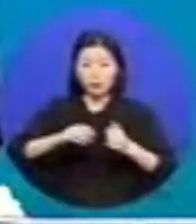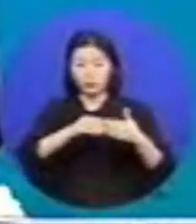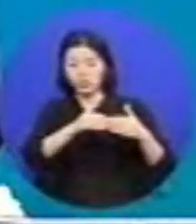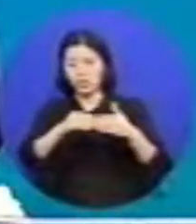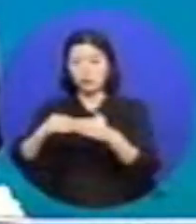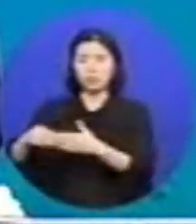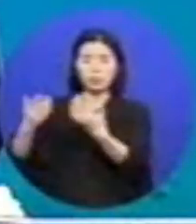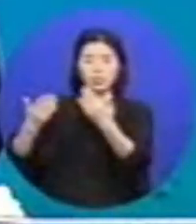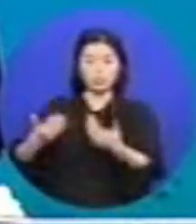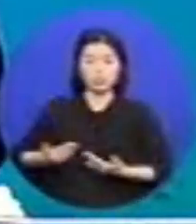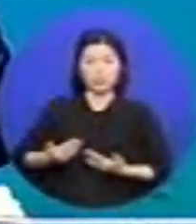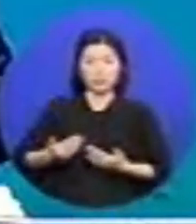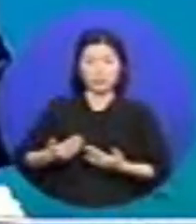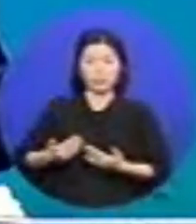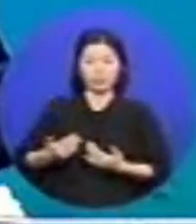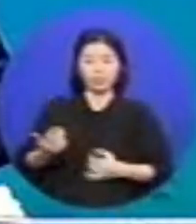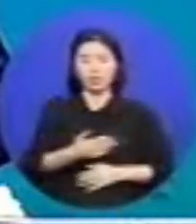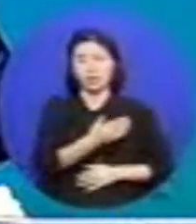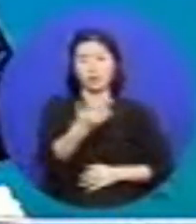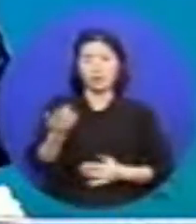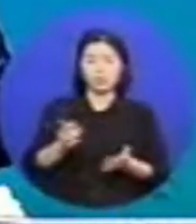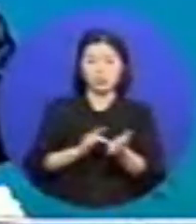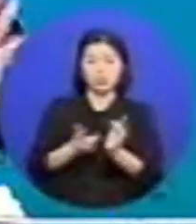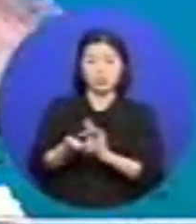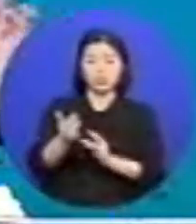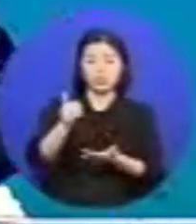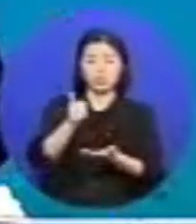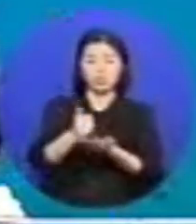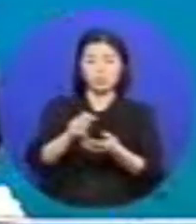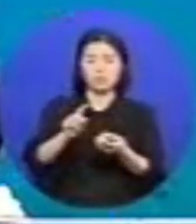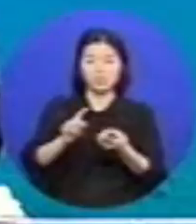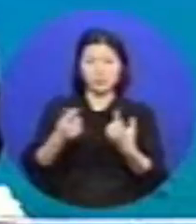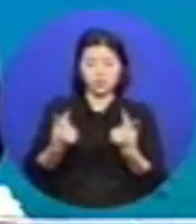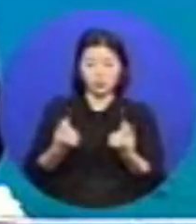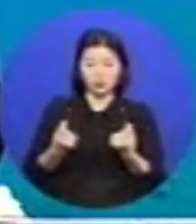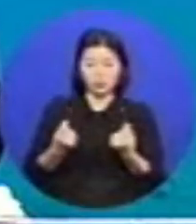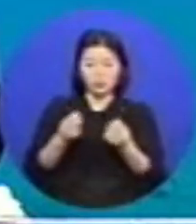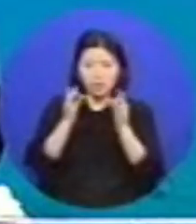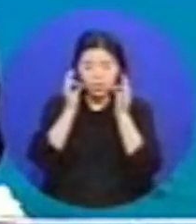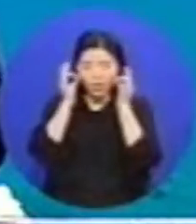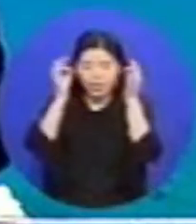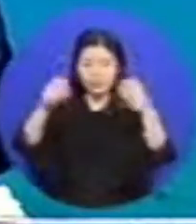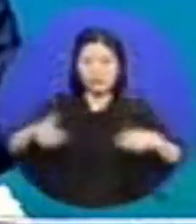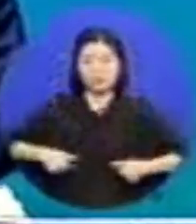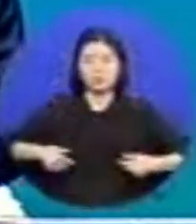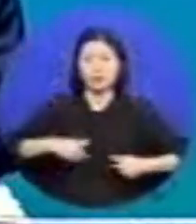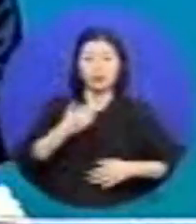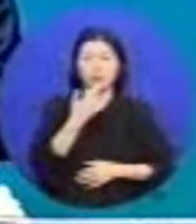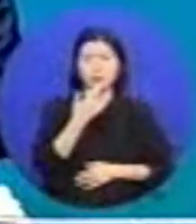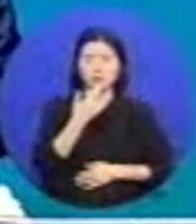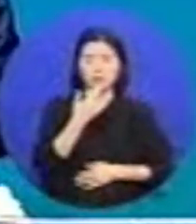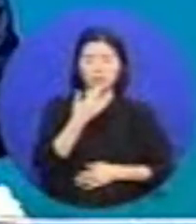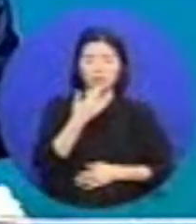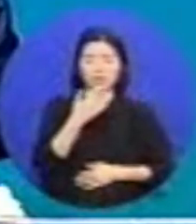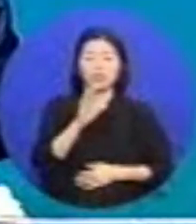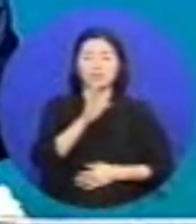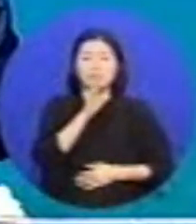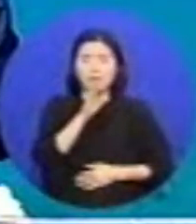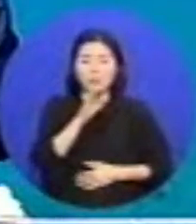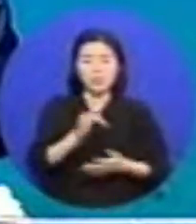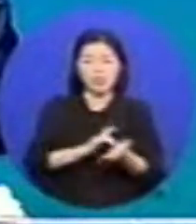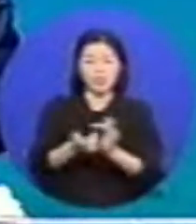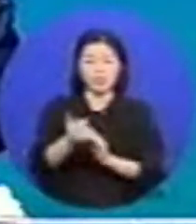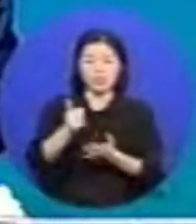인도하세요. 여러분이 예수님처럼 하려고 애쓸 필요도 없습니다. 여러분이 진짜 예수님을